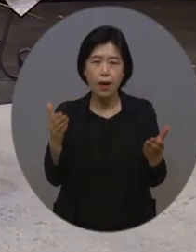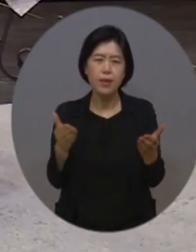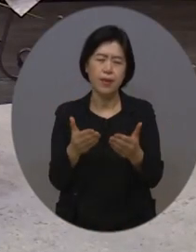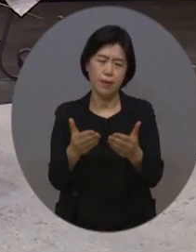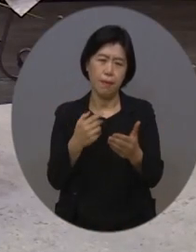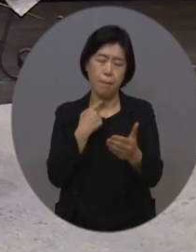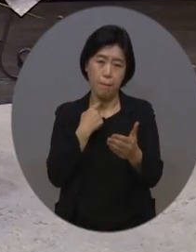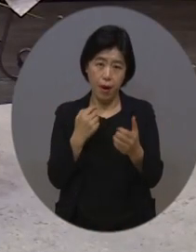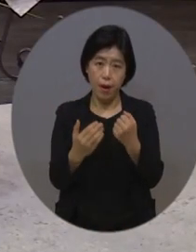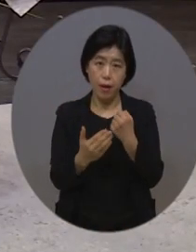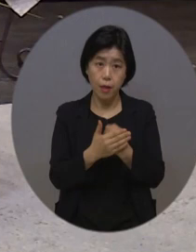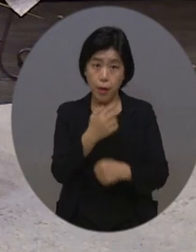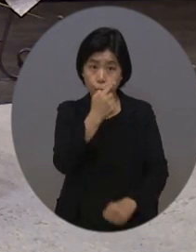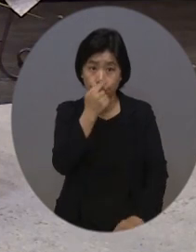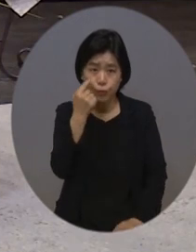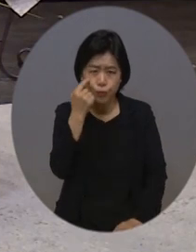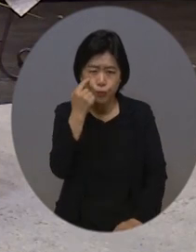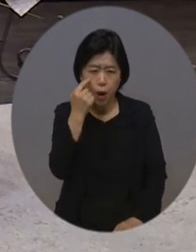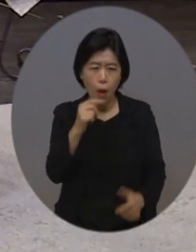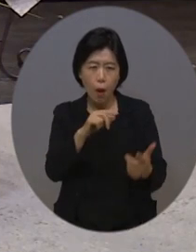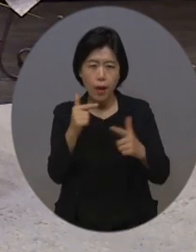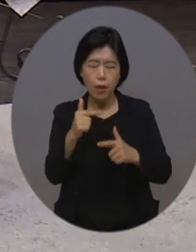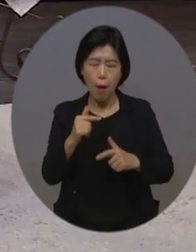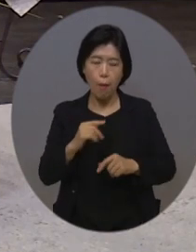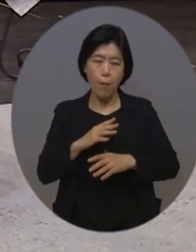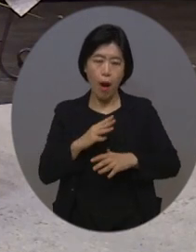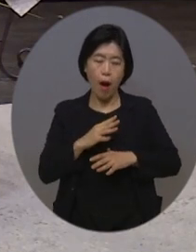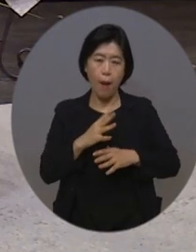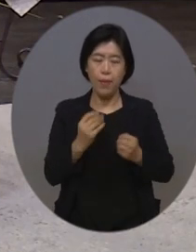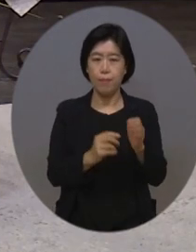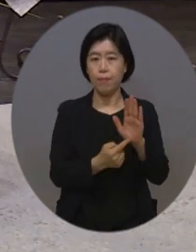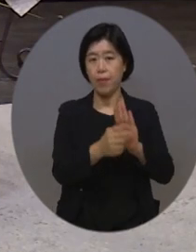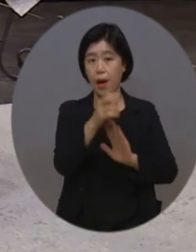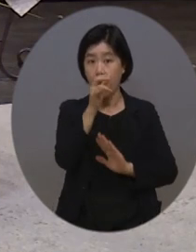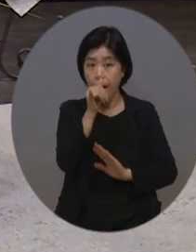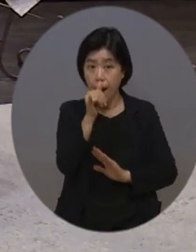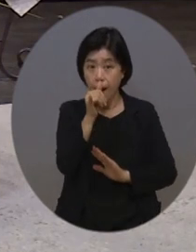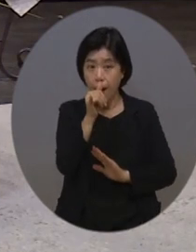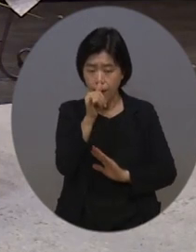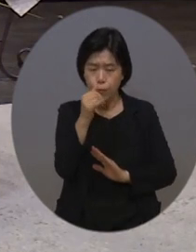가장 예쁜 이름을 가진 아기 사슴 성당을 찾아갑니다.